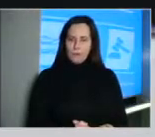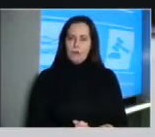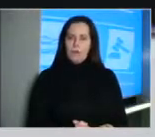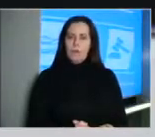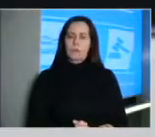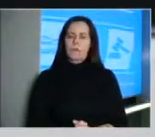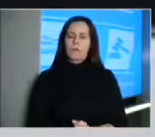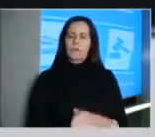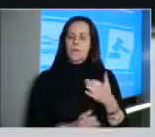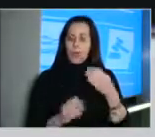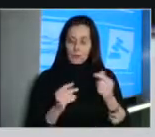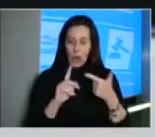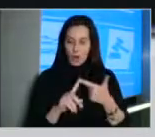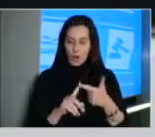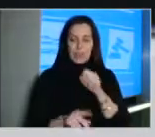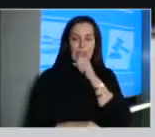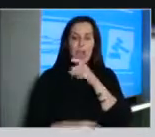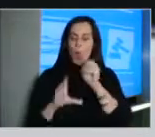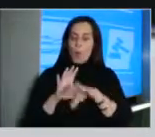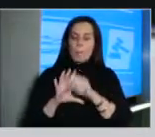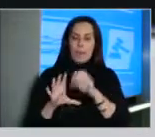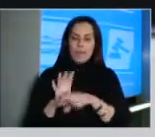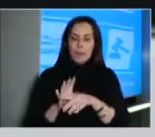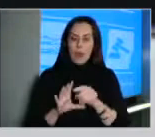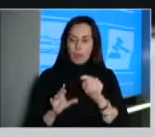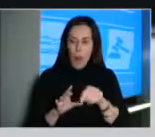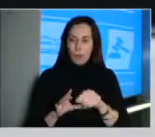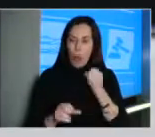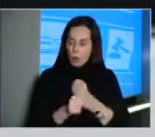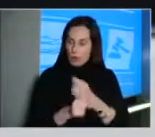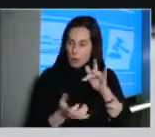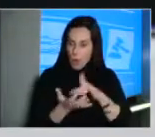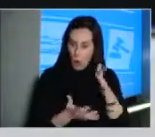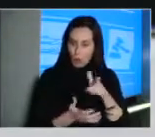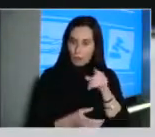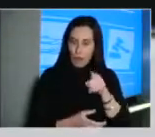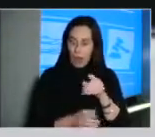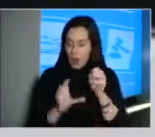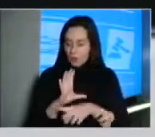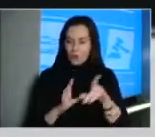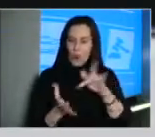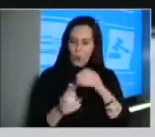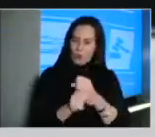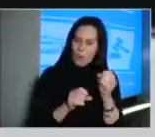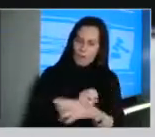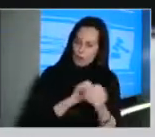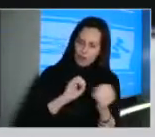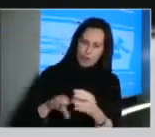הזקנה. הרובד השני הוא קרנות הפנסיה. אתה מקדיש, אתה עובד אצל מעביד מסוים, אתה מפריש, המעביד